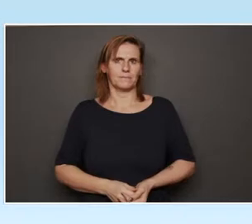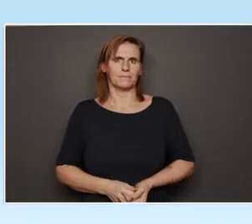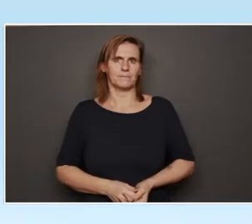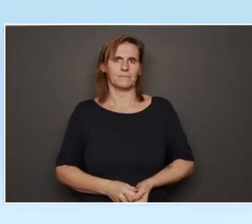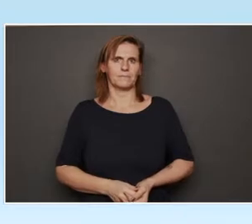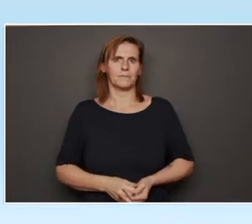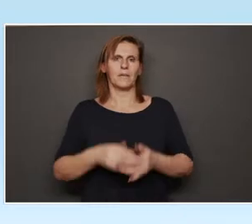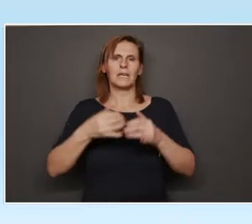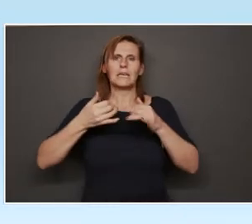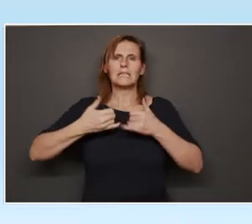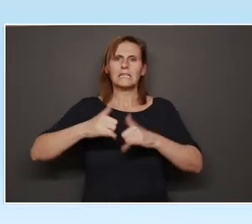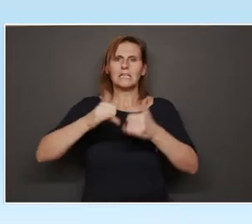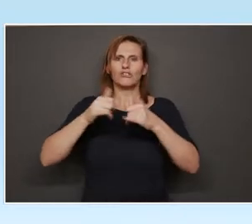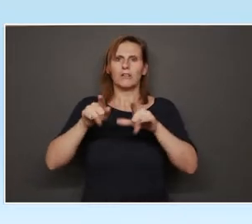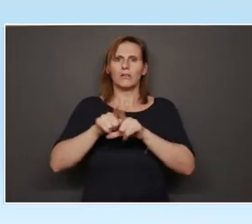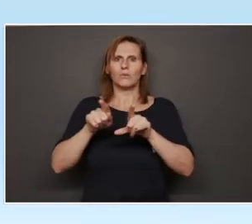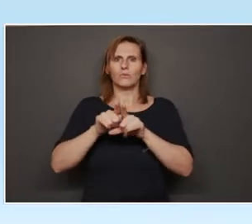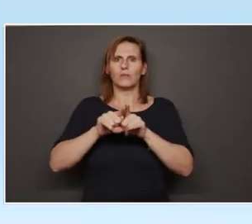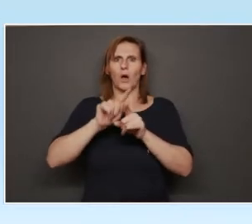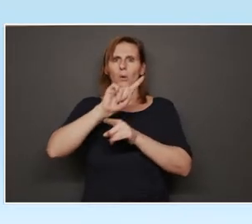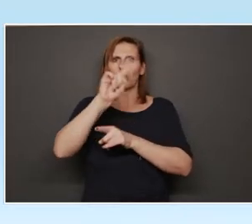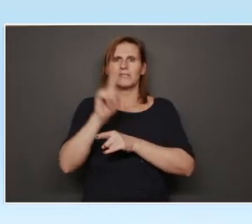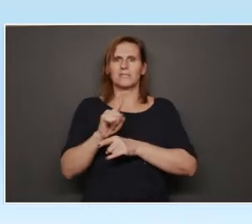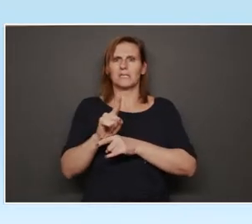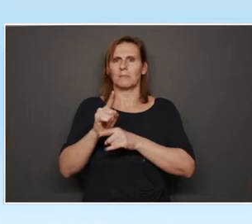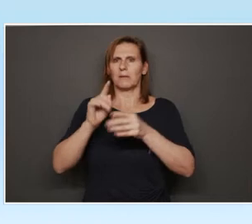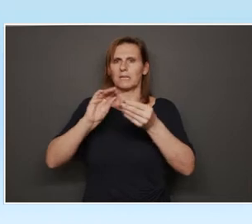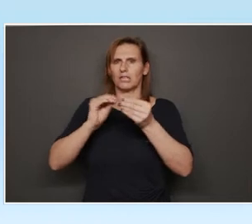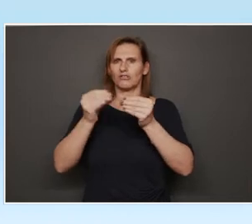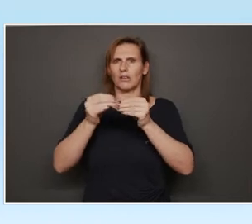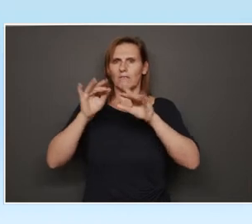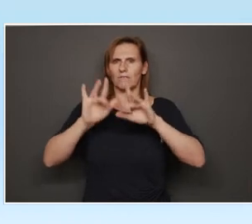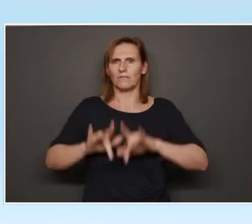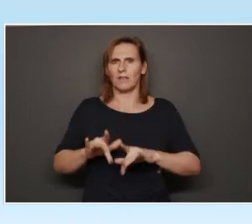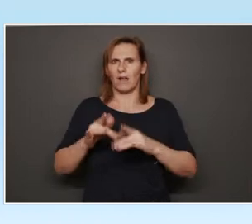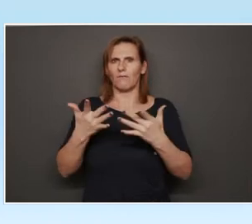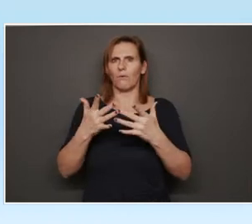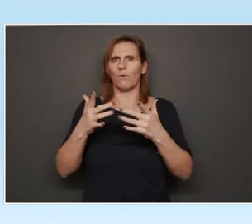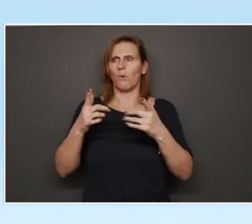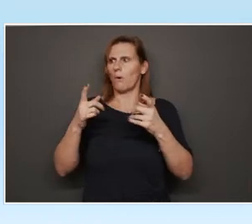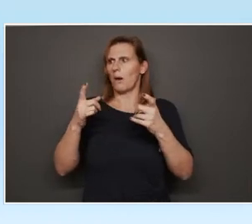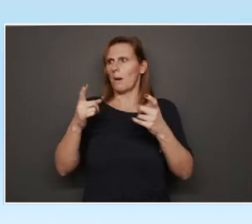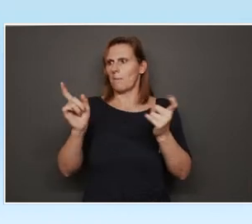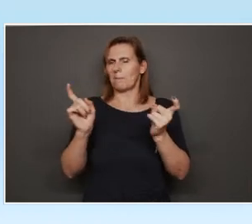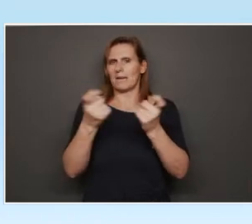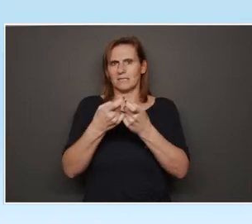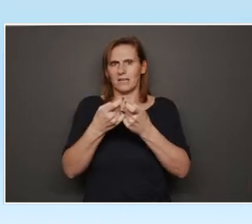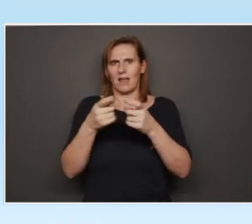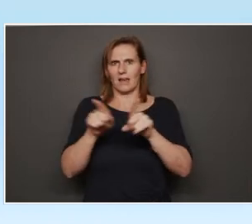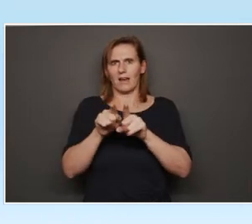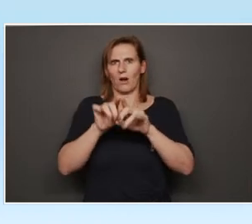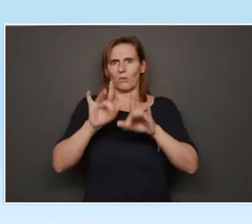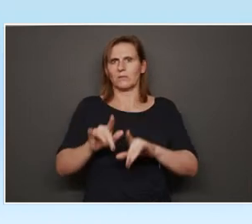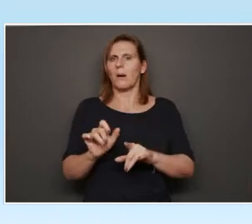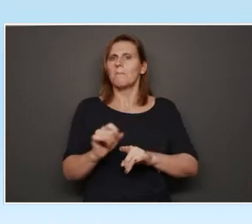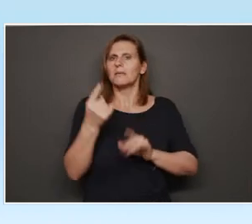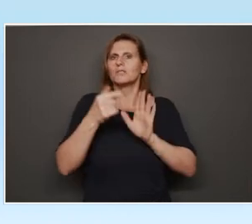Die Tischlerei und Zirnshop Georg Hechenbleikner befindet sich in Brixleck. Besonders hervorzuheben ist